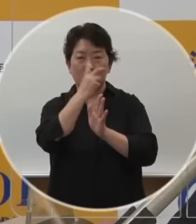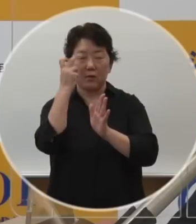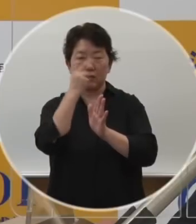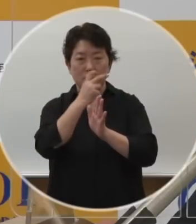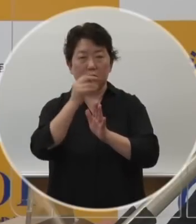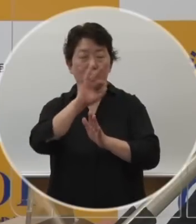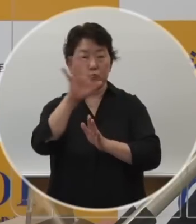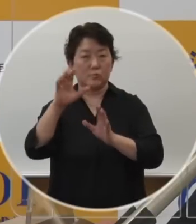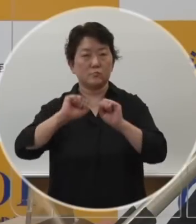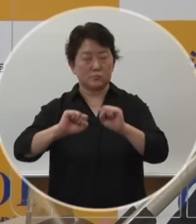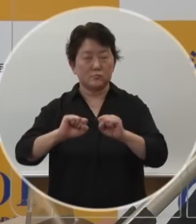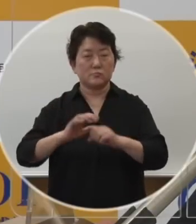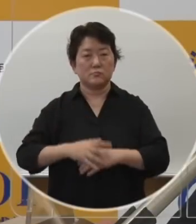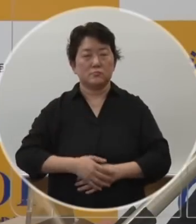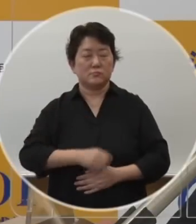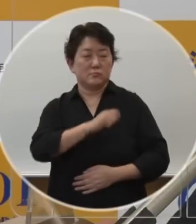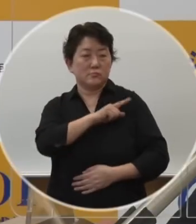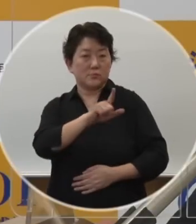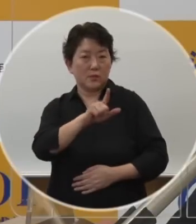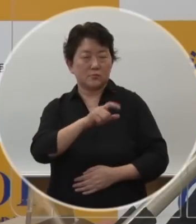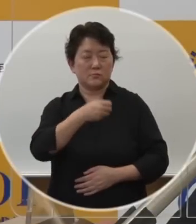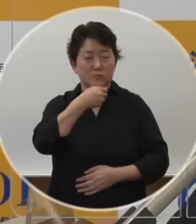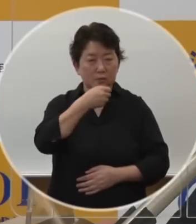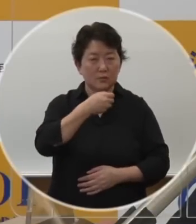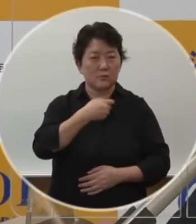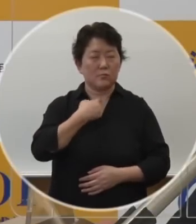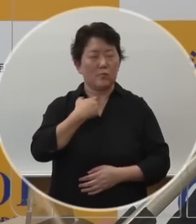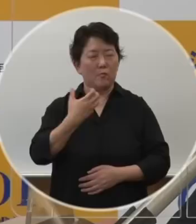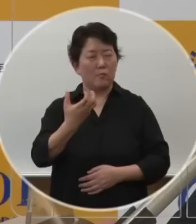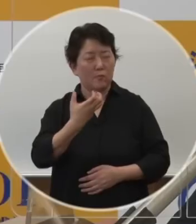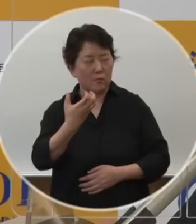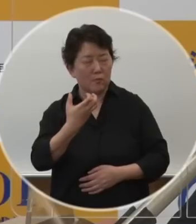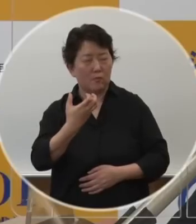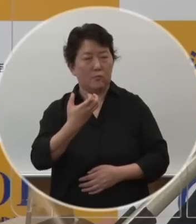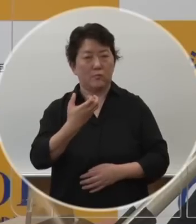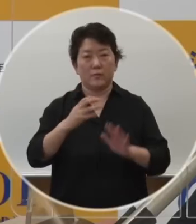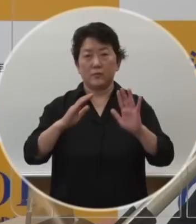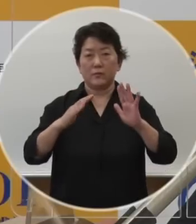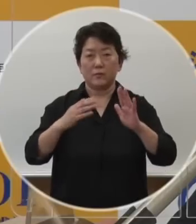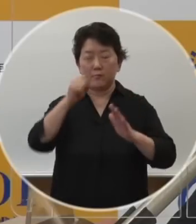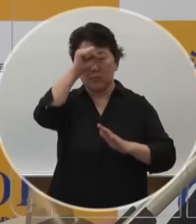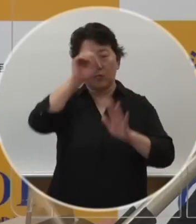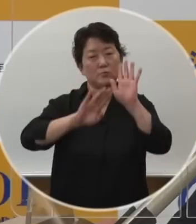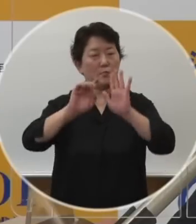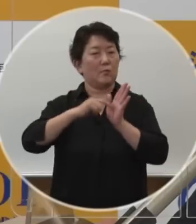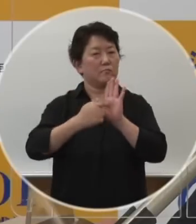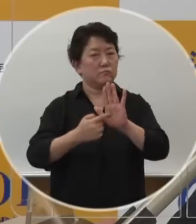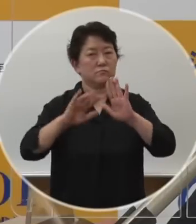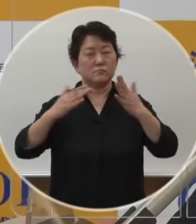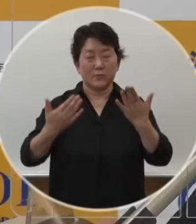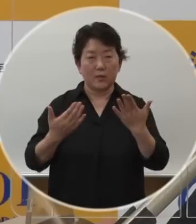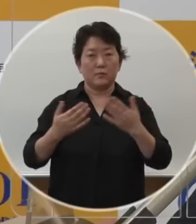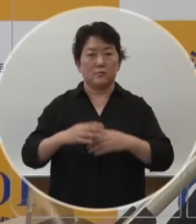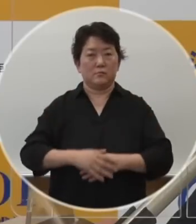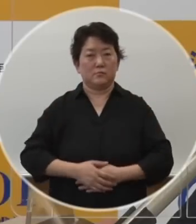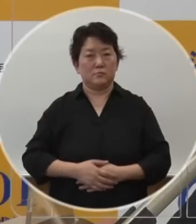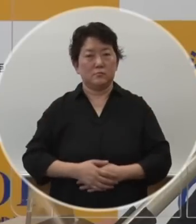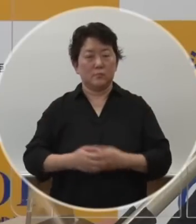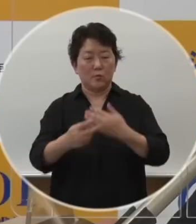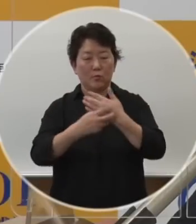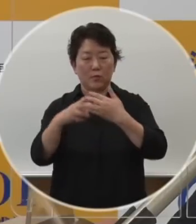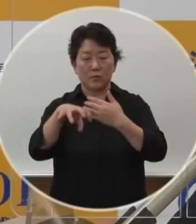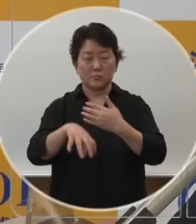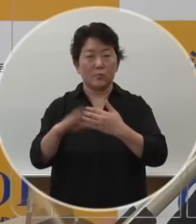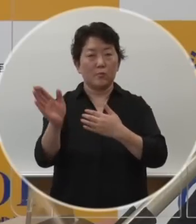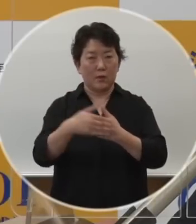ております。発熱、咳、喉の痛み等の症状がなく保健所